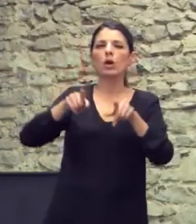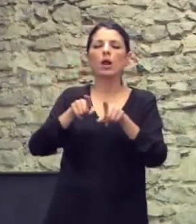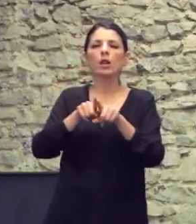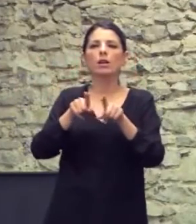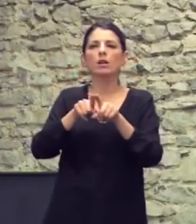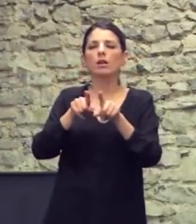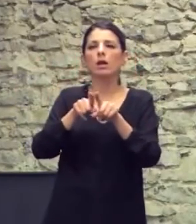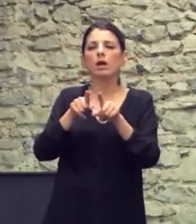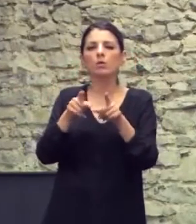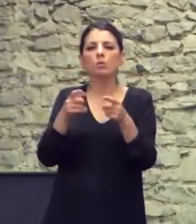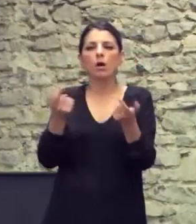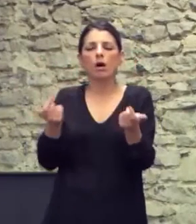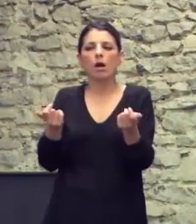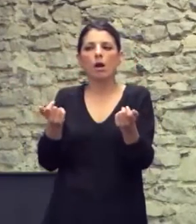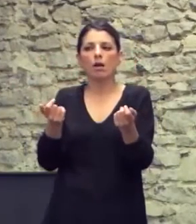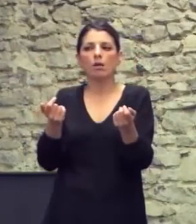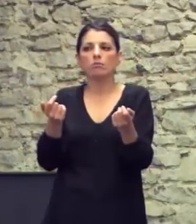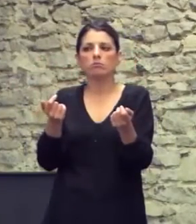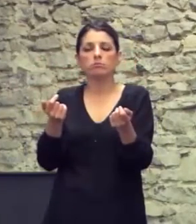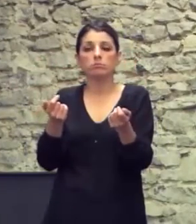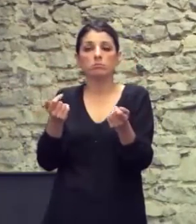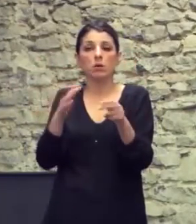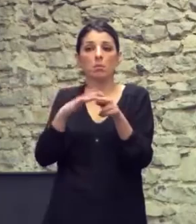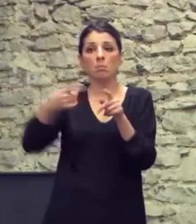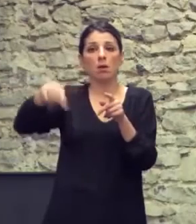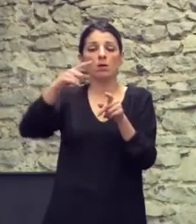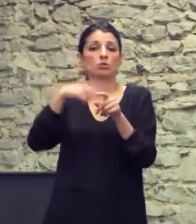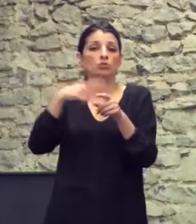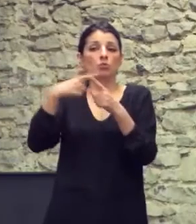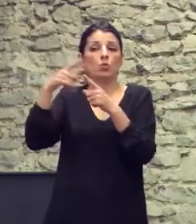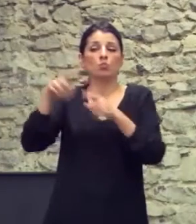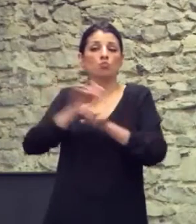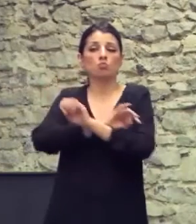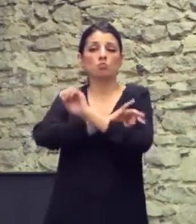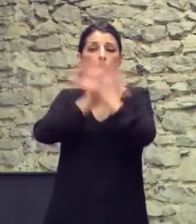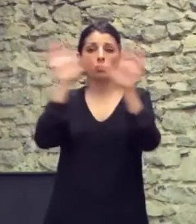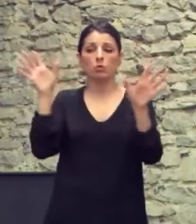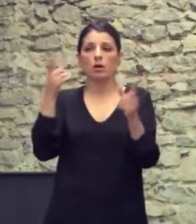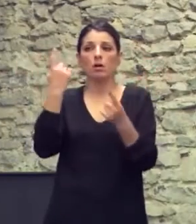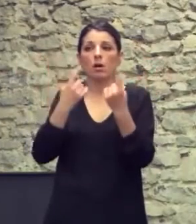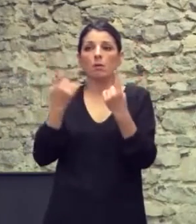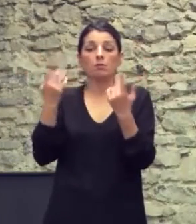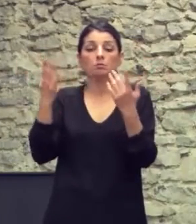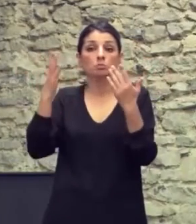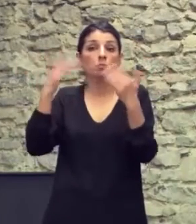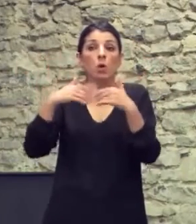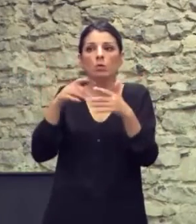erreztea gauzak oso garbi dituzten hoientzako. Batzutan ez dauzkagulako gauzak oso garbi.